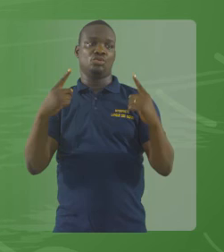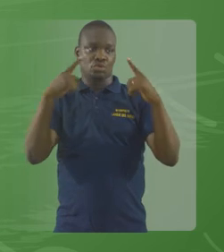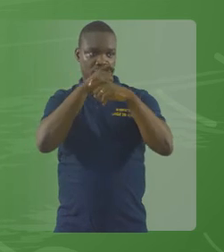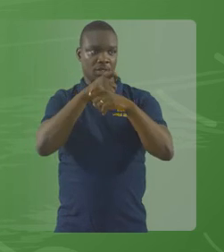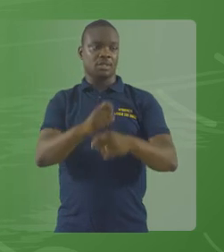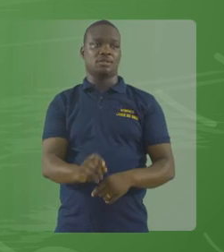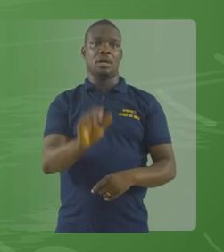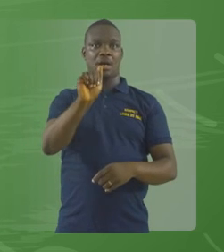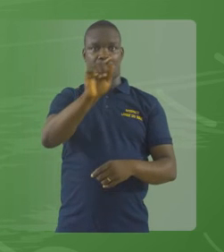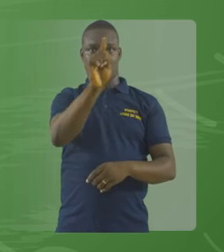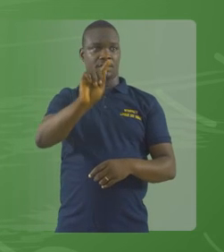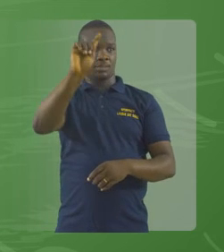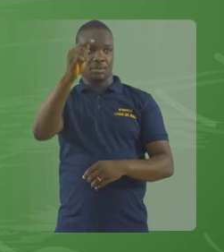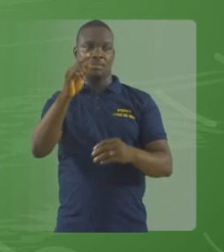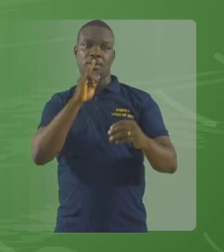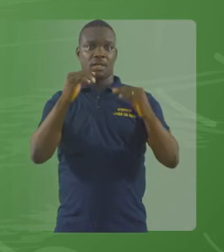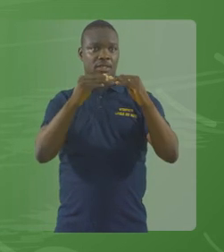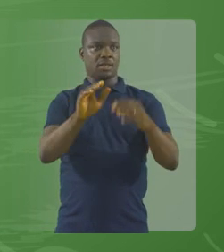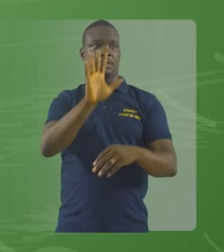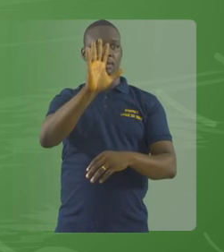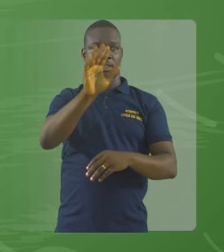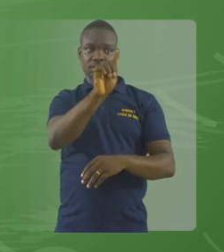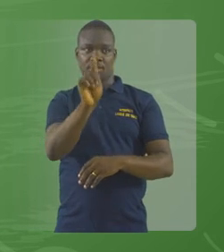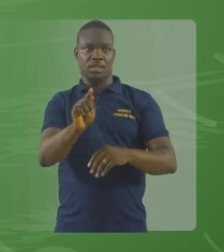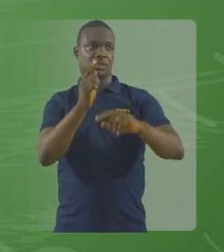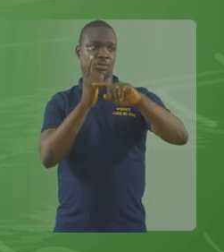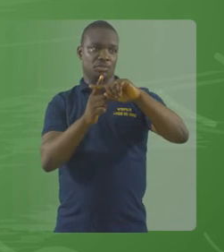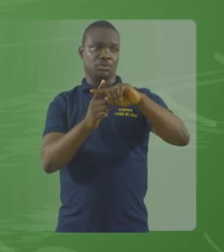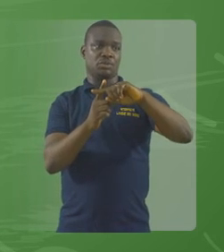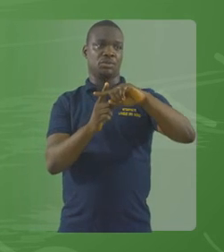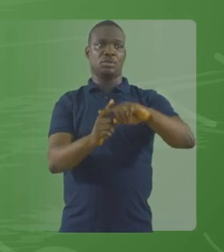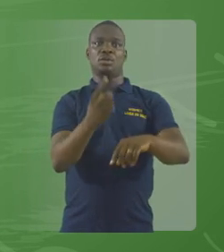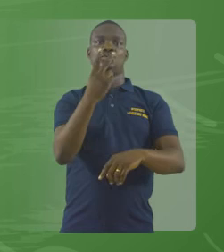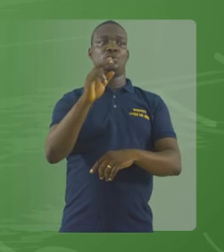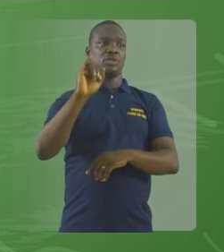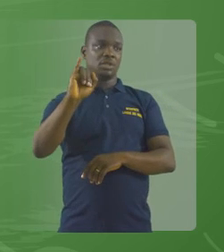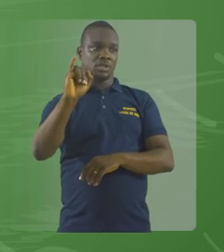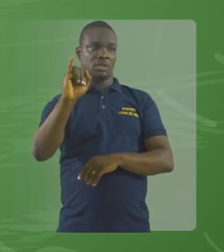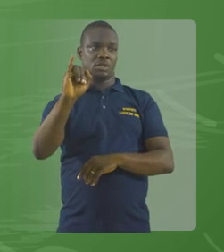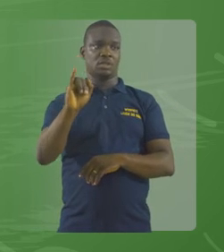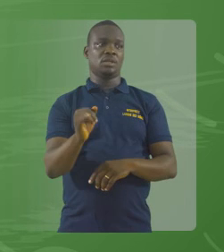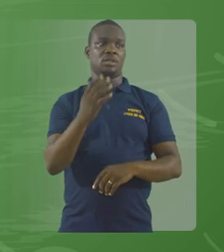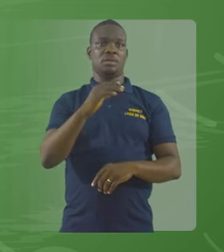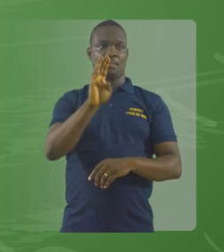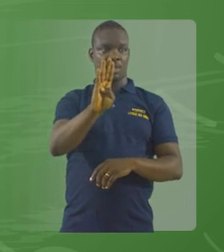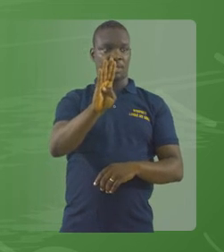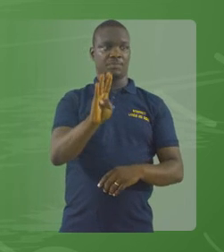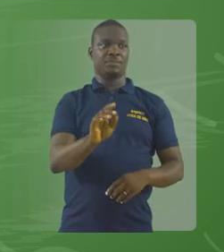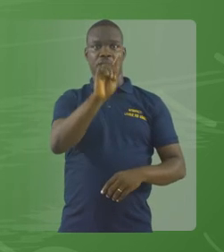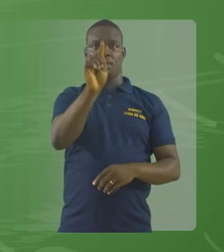z' est égal à 5z plus 2i. B,